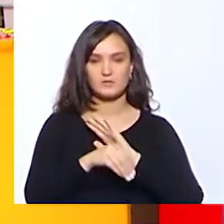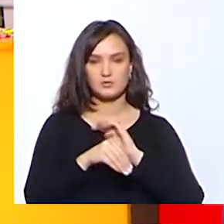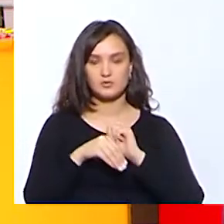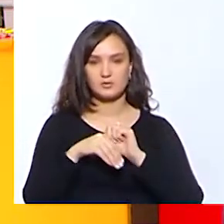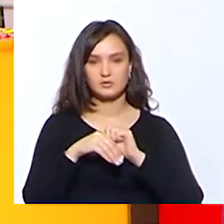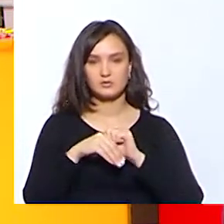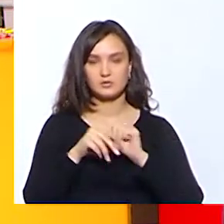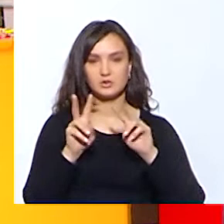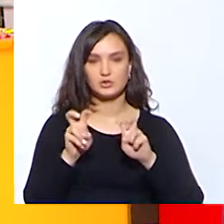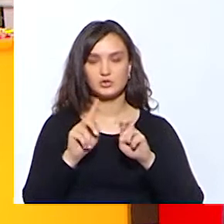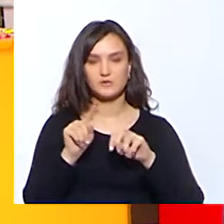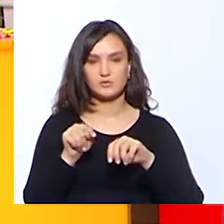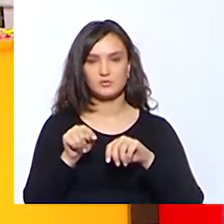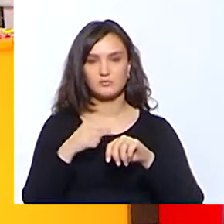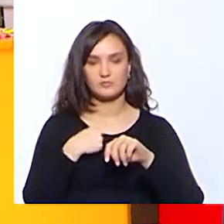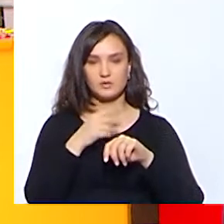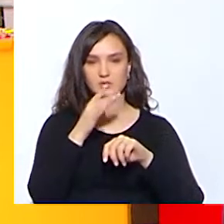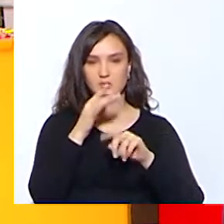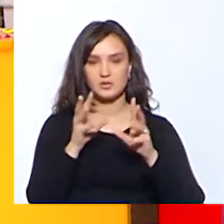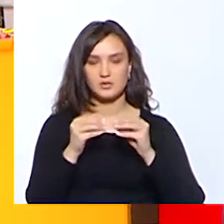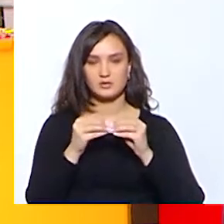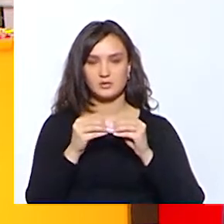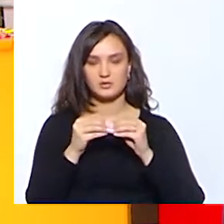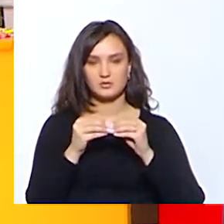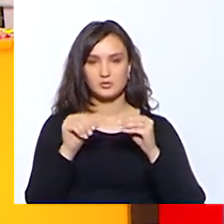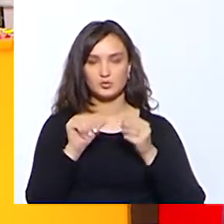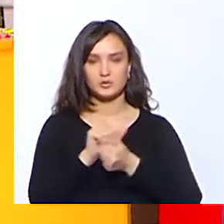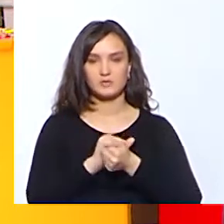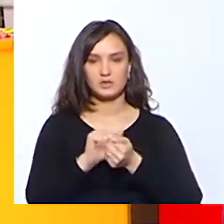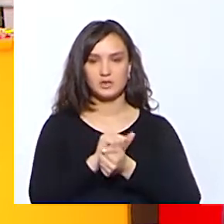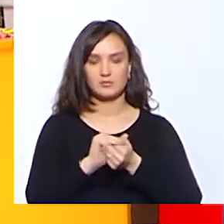ფერმენტულ სისტემაში გულისხმობს იმას, რომ ჩვენ ასაკთან ერთად ცუდად ვინელებთ